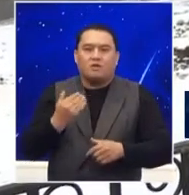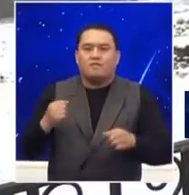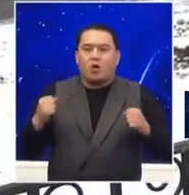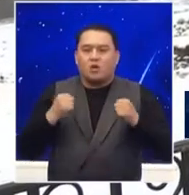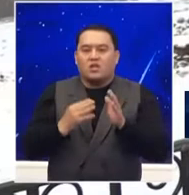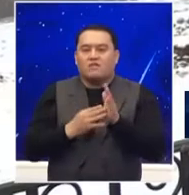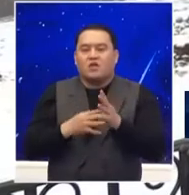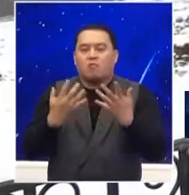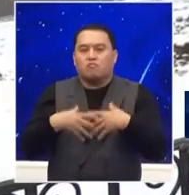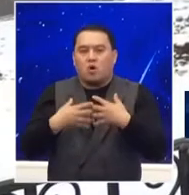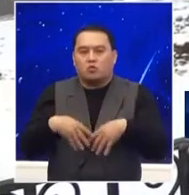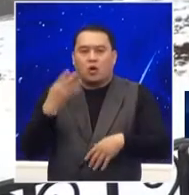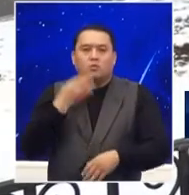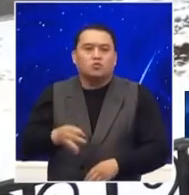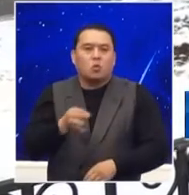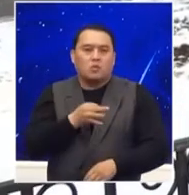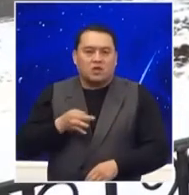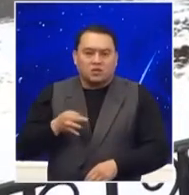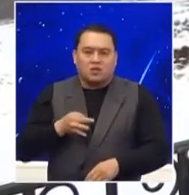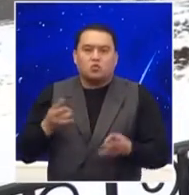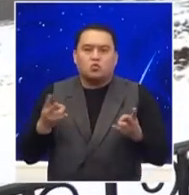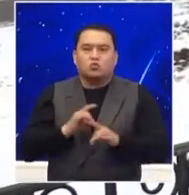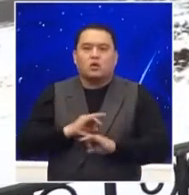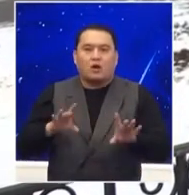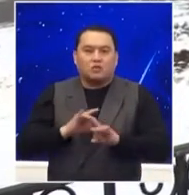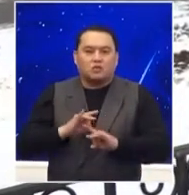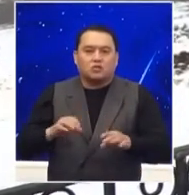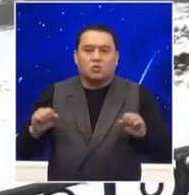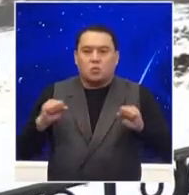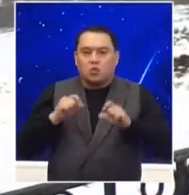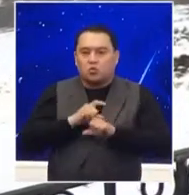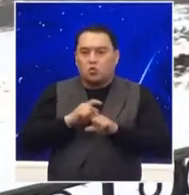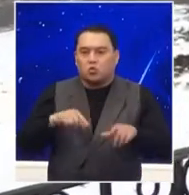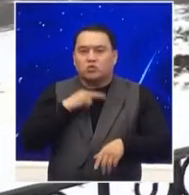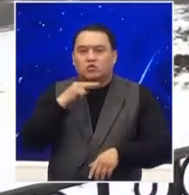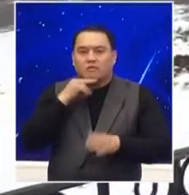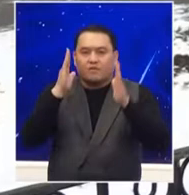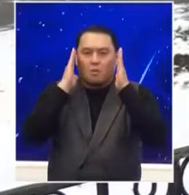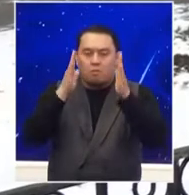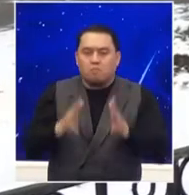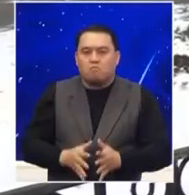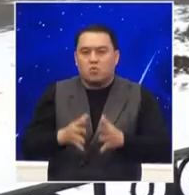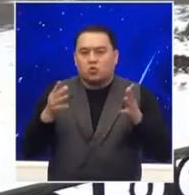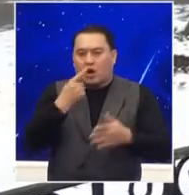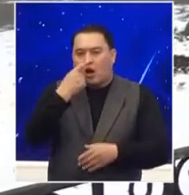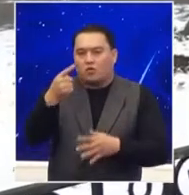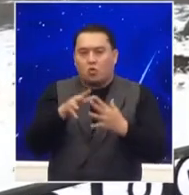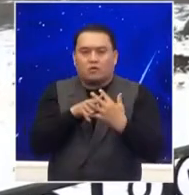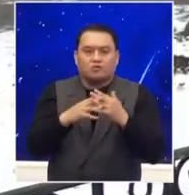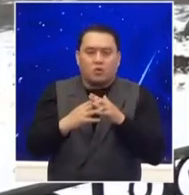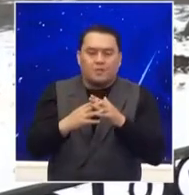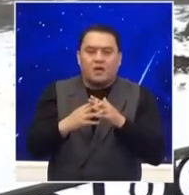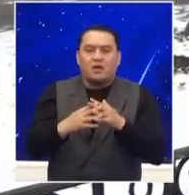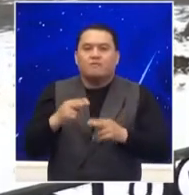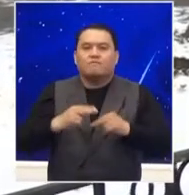Это 9-й по счету объект в Алматинской области. Стоит отметить, строительству спортучреждений уделяется большое внимание и в отдаленных аулах региона.